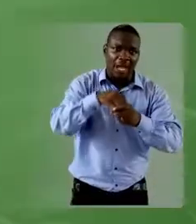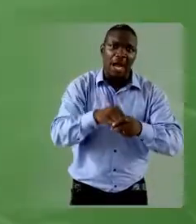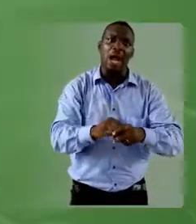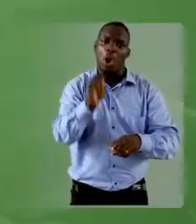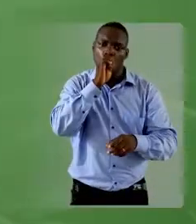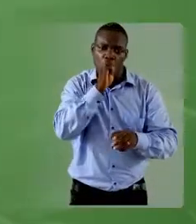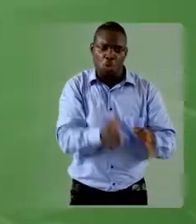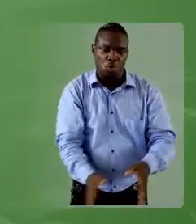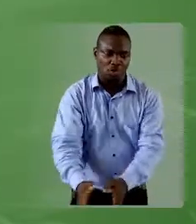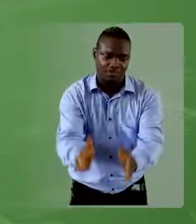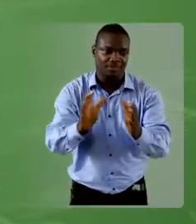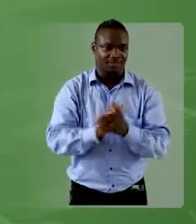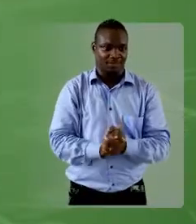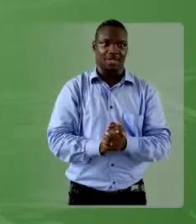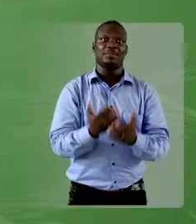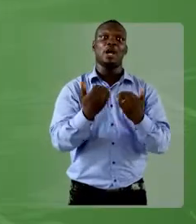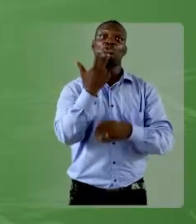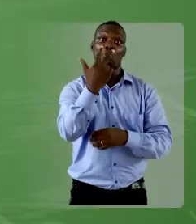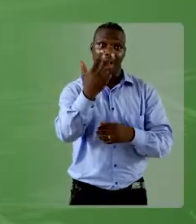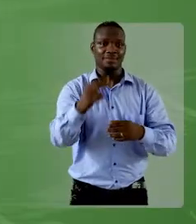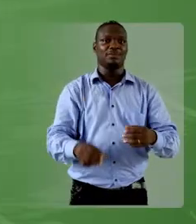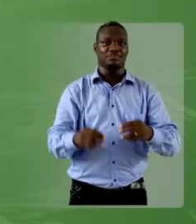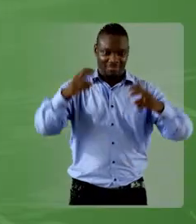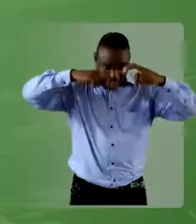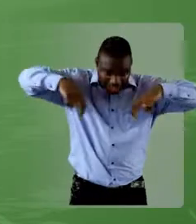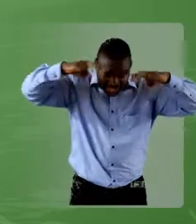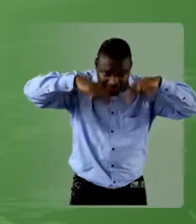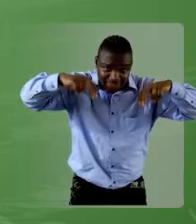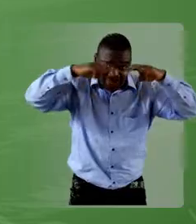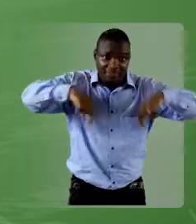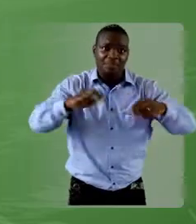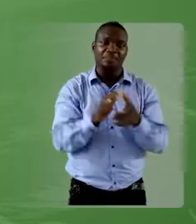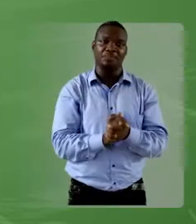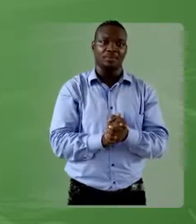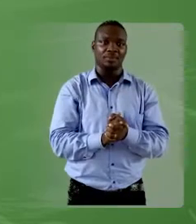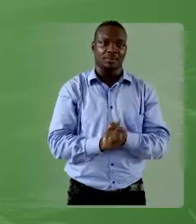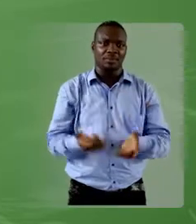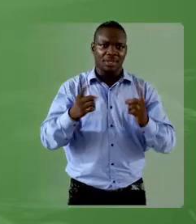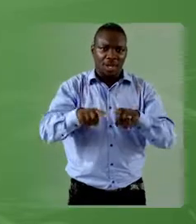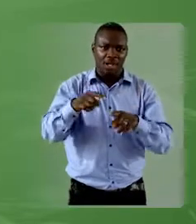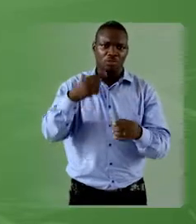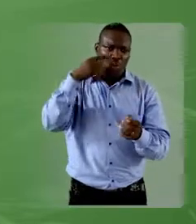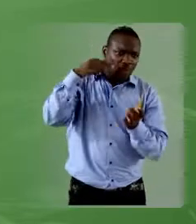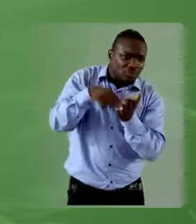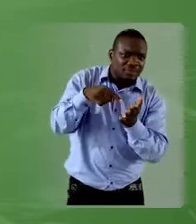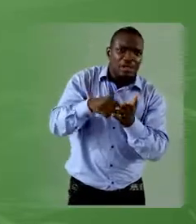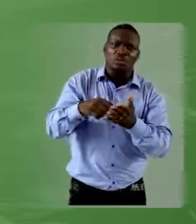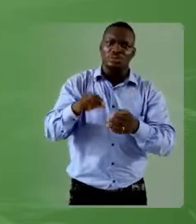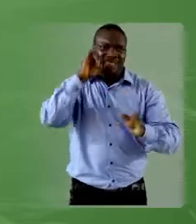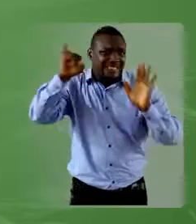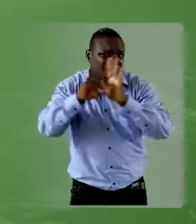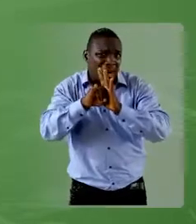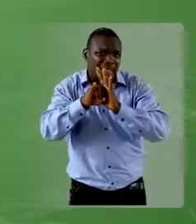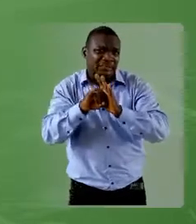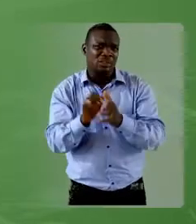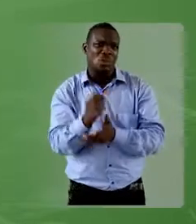Maintenant, en troisième étape, analyse. En observant ce document, nous avons une personne